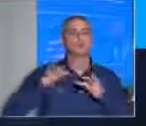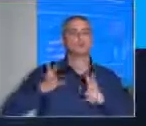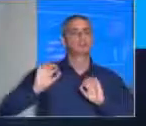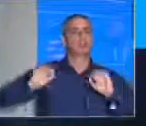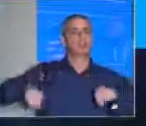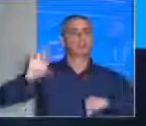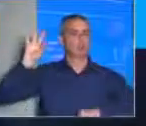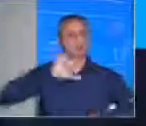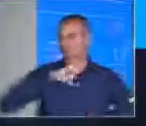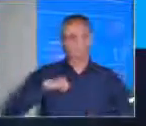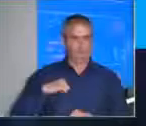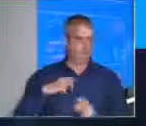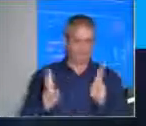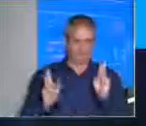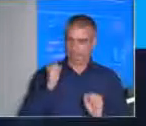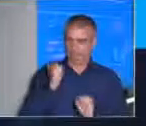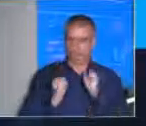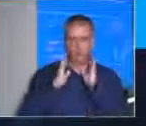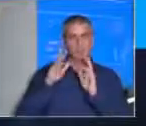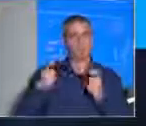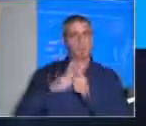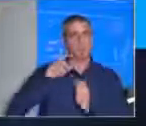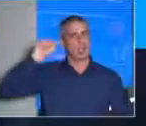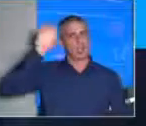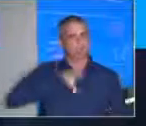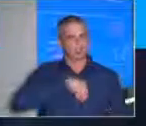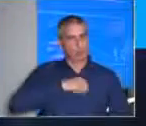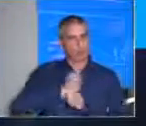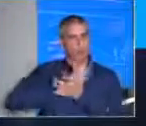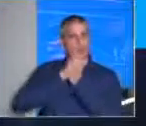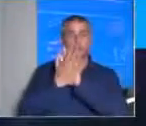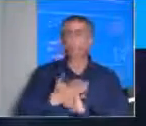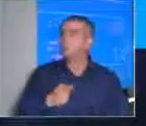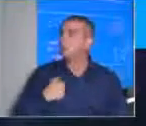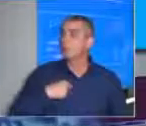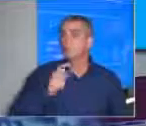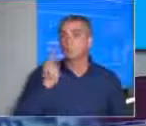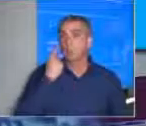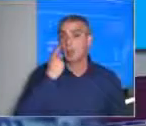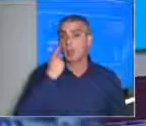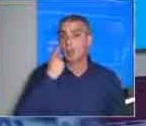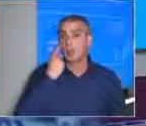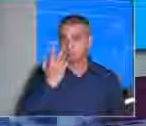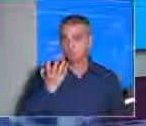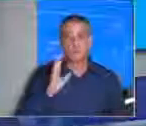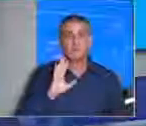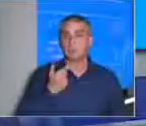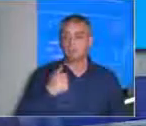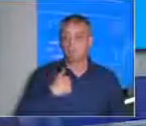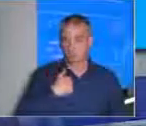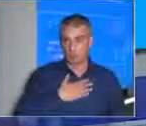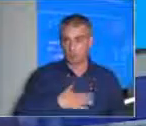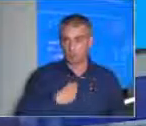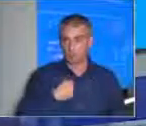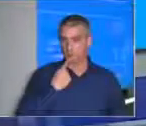הסיני, שקשה להאמין שהמפלגה הקומוניסטית הסינית תסכים למהלך כזה. אנחנו נצטרך לראות, כמובן, אבל מה שאני רוצה